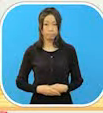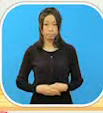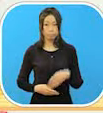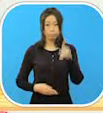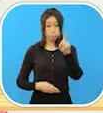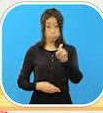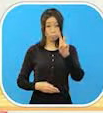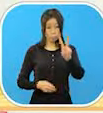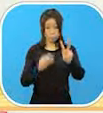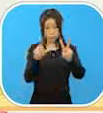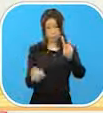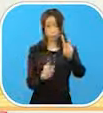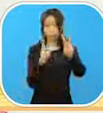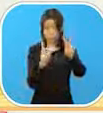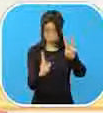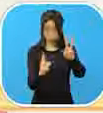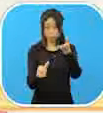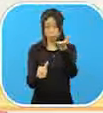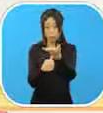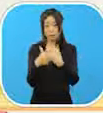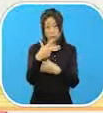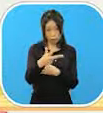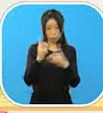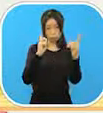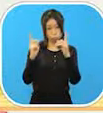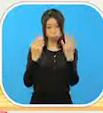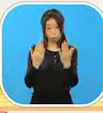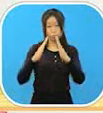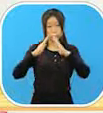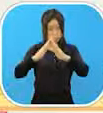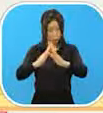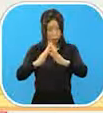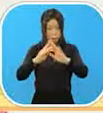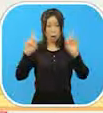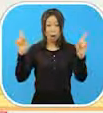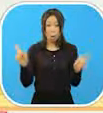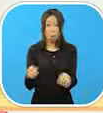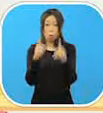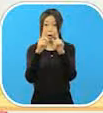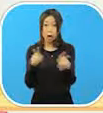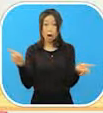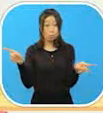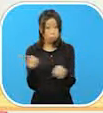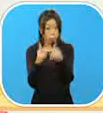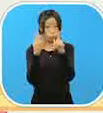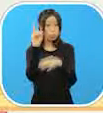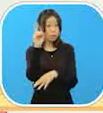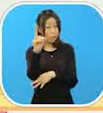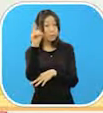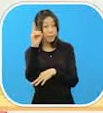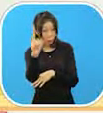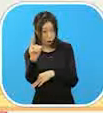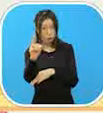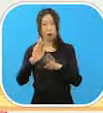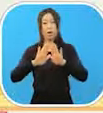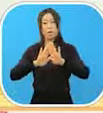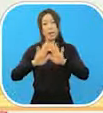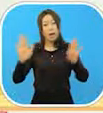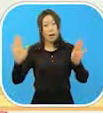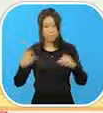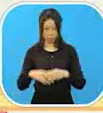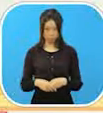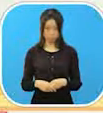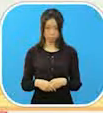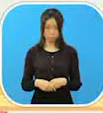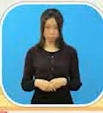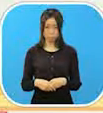12月1日秋田市の有学者を会場に音楽セミナー夢を追う歌と旅そして詩を開催